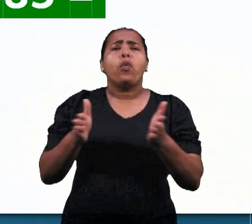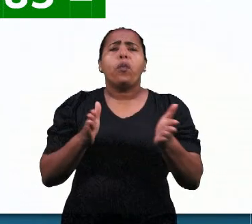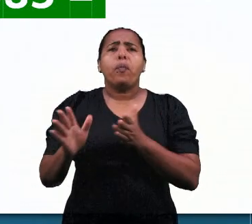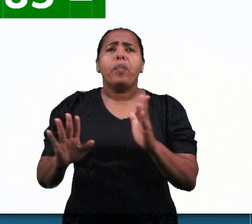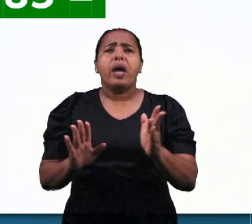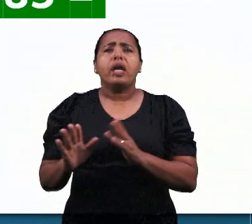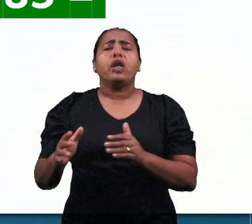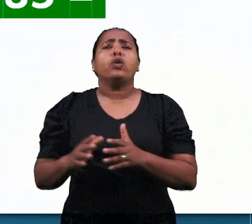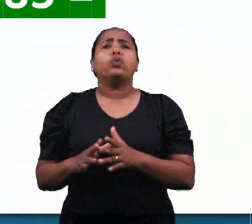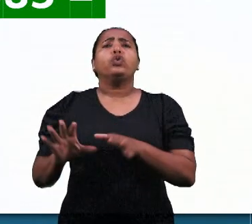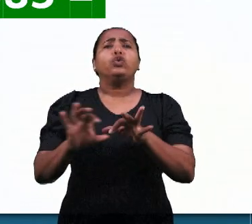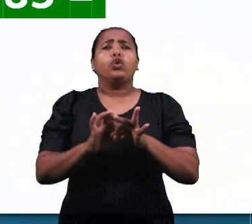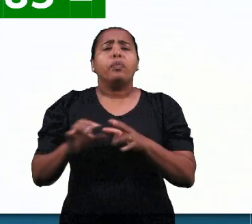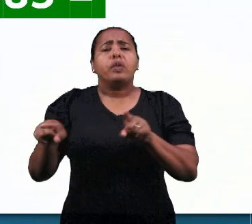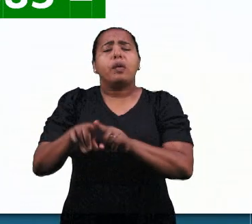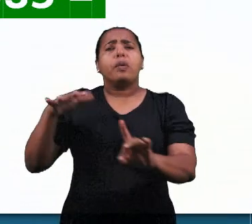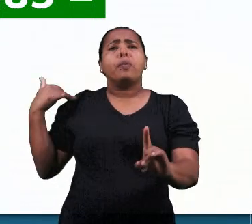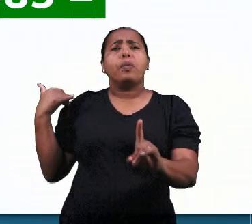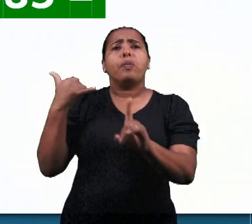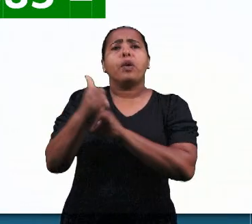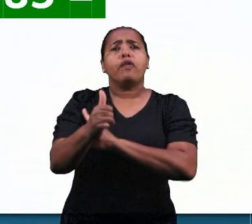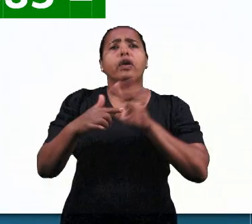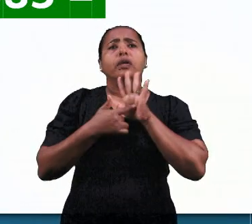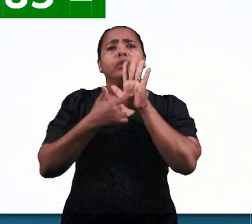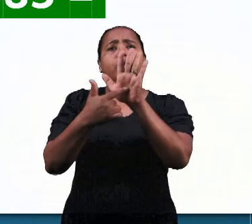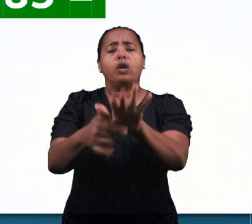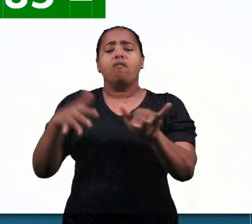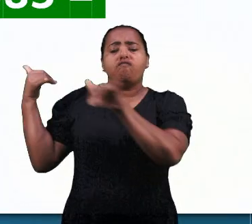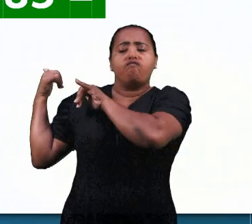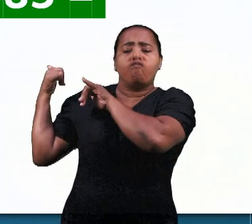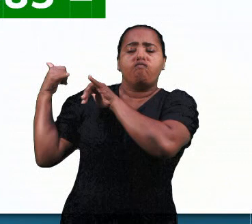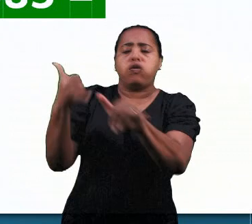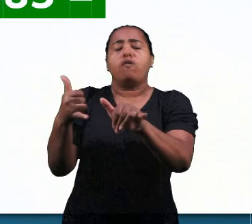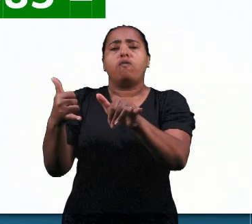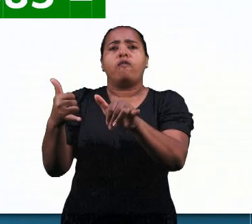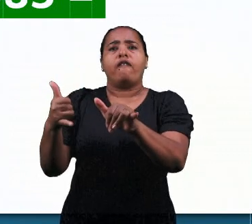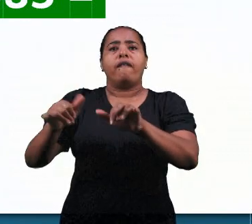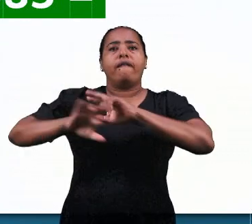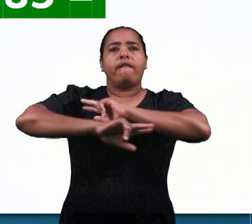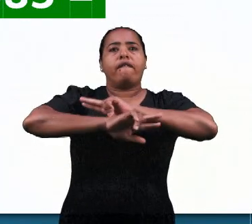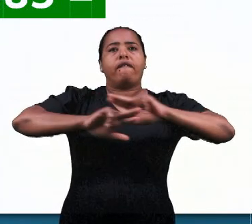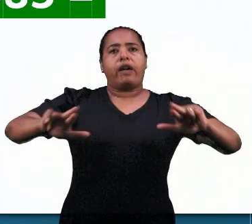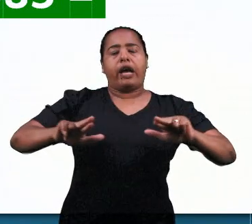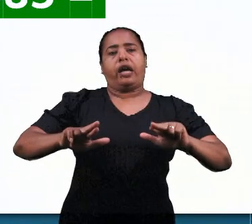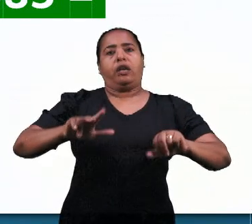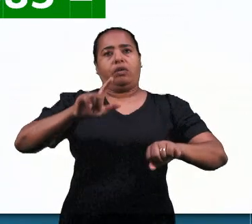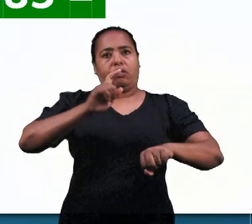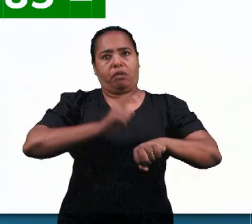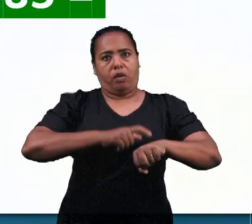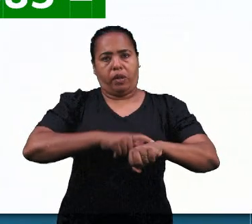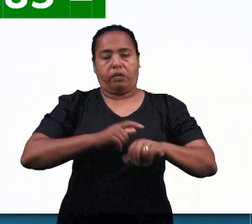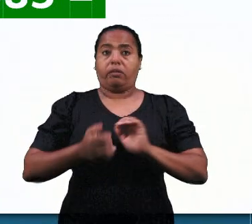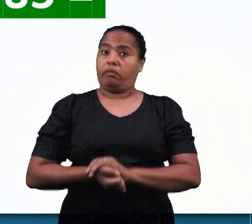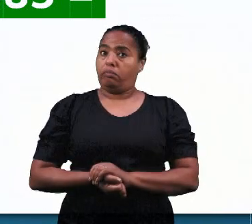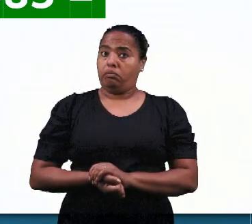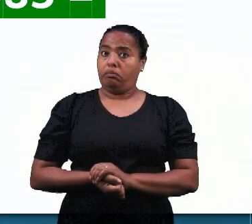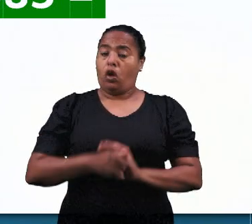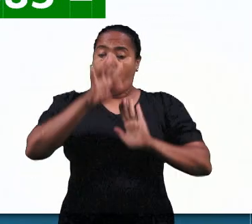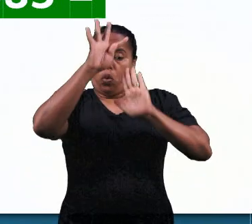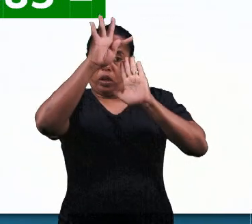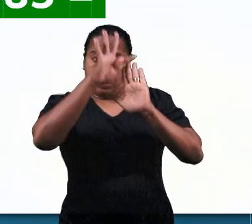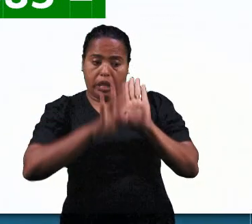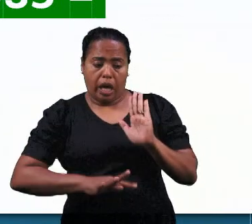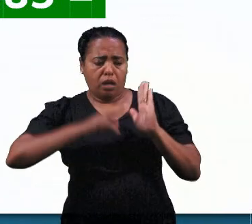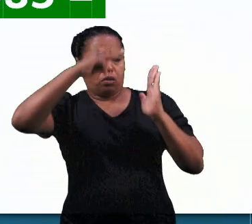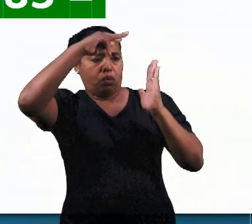et signes prophétiques qui incluent le son des trompettes en divers moments. Examinez les